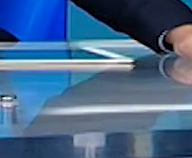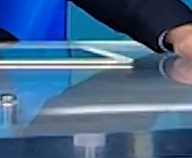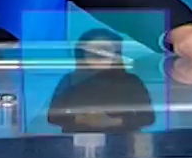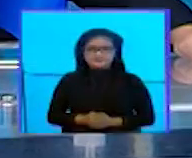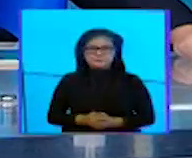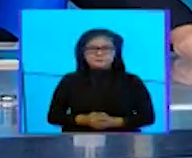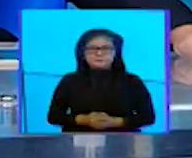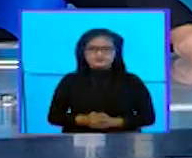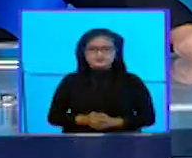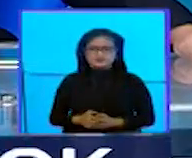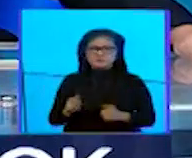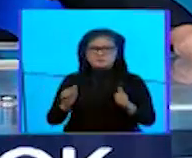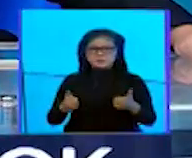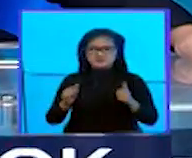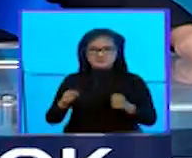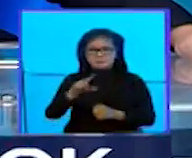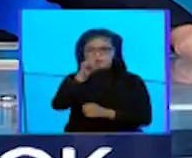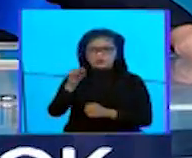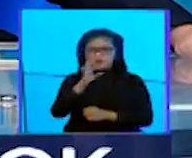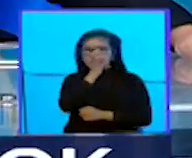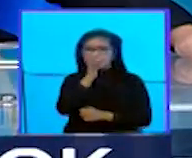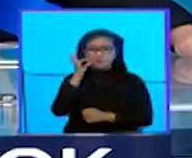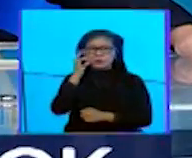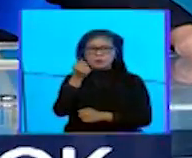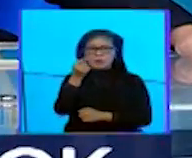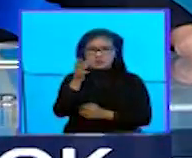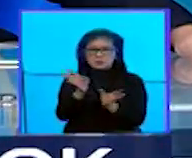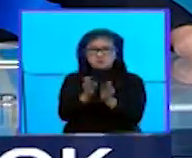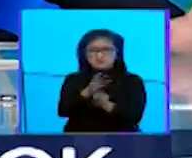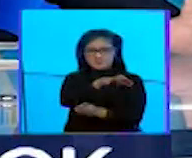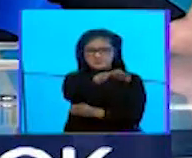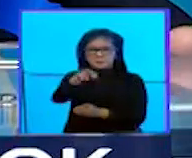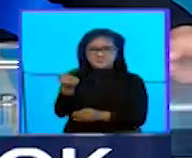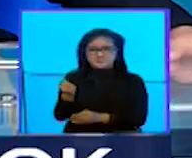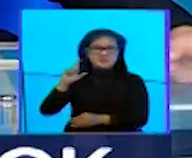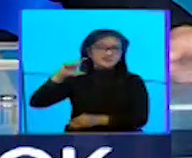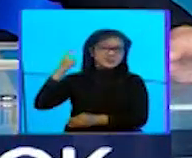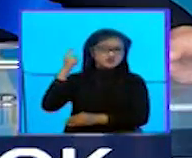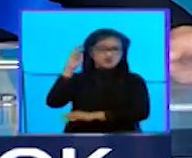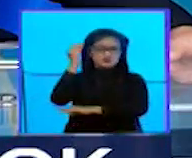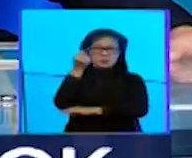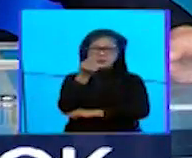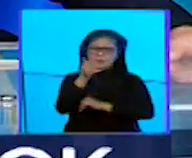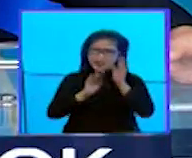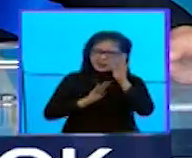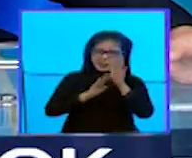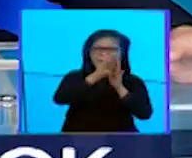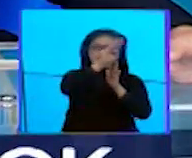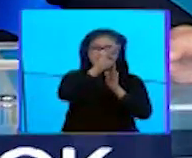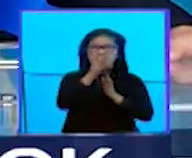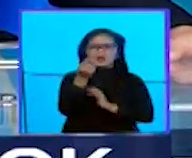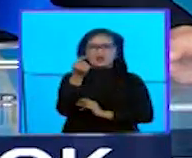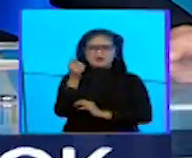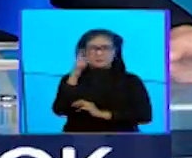Pemirsa, jelang bulan Ramadan, harga sejumlah kebutuhan pokok di pasar tradisional di Jakarta merangkak naik. Kenaikan harga tertinggi pada